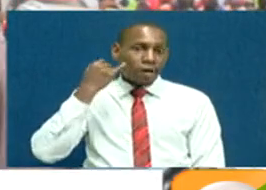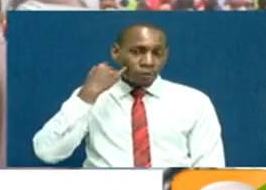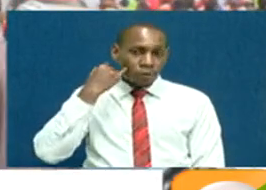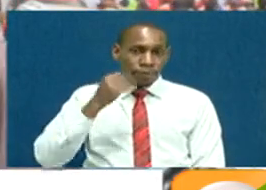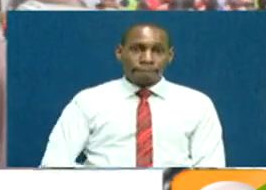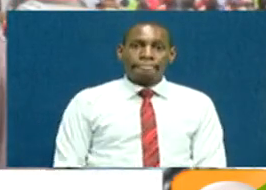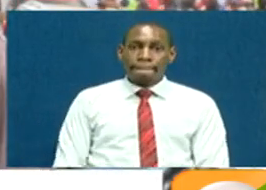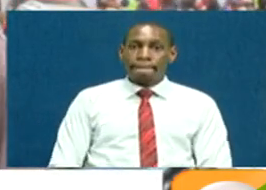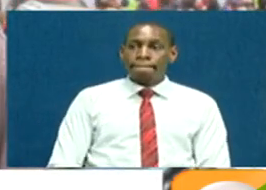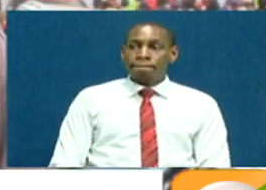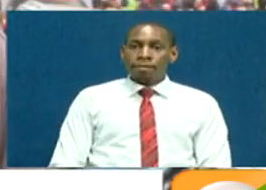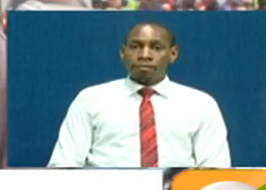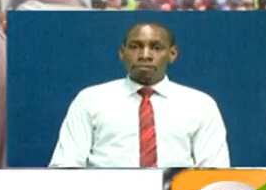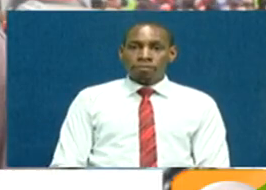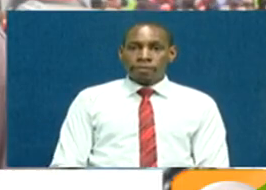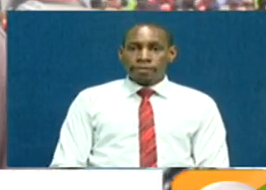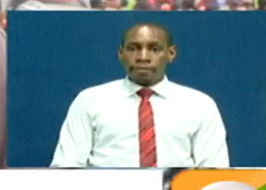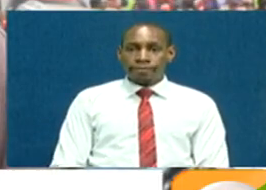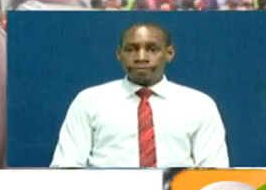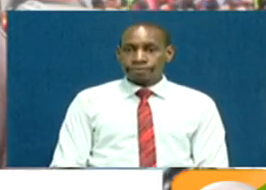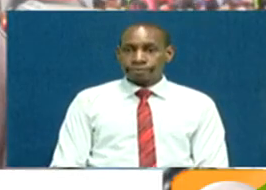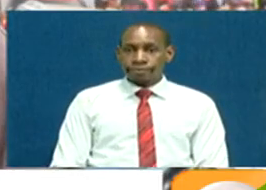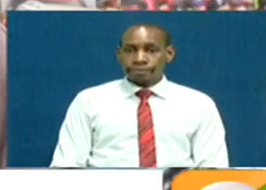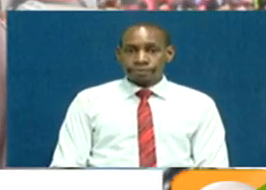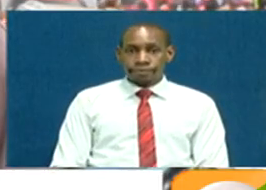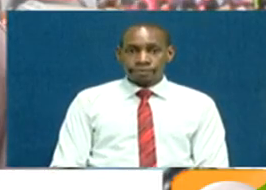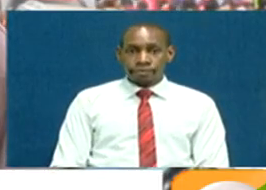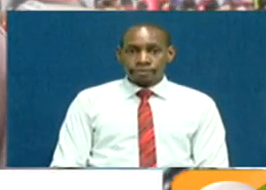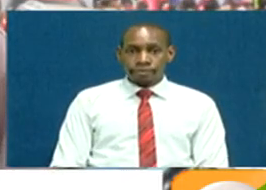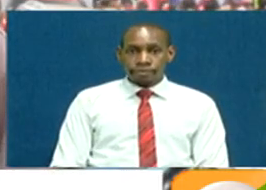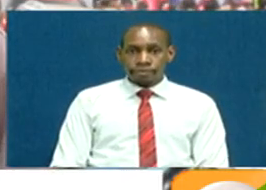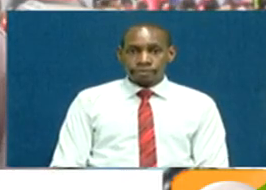Steve Shitera, runinga ya Citizen, All Kalao, kaunti ya Nyandarua.